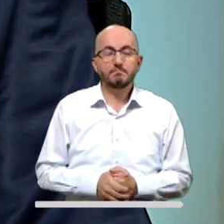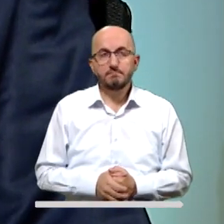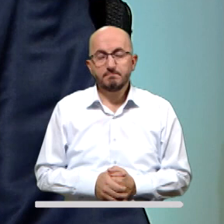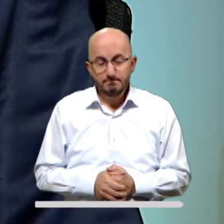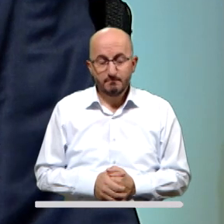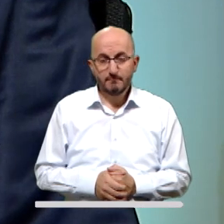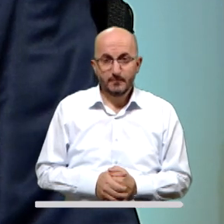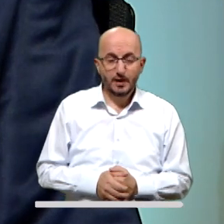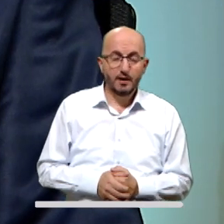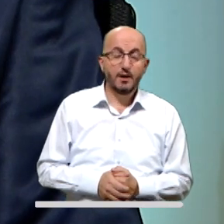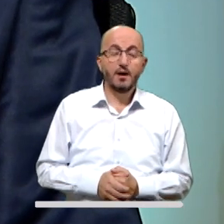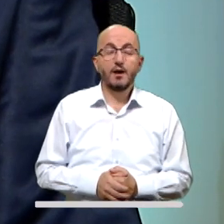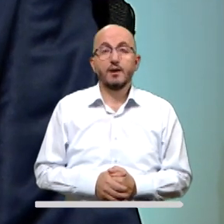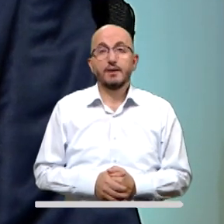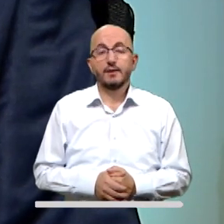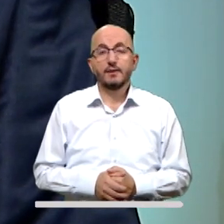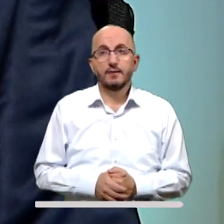Şöyle diyelim. Bir defa